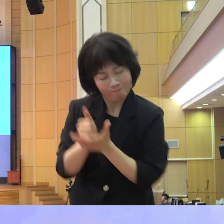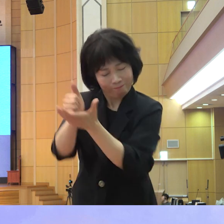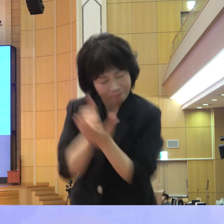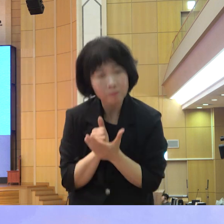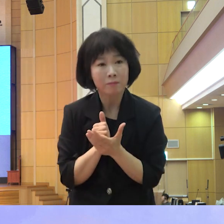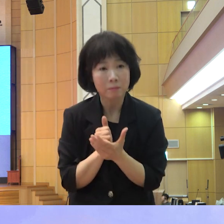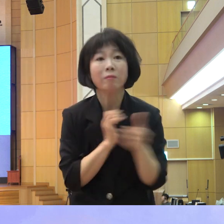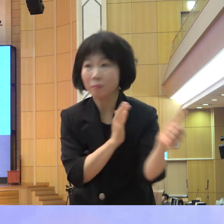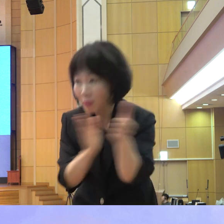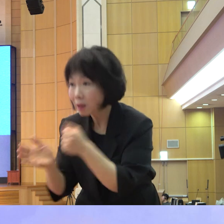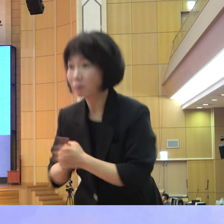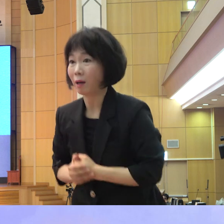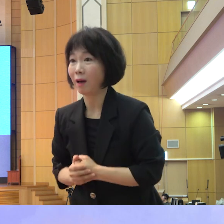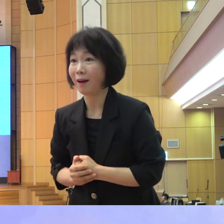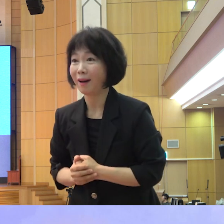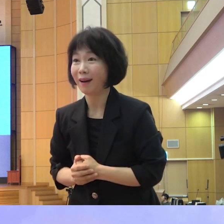받아들이고,